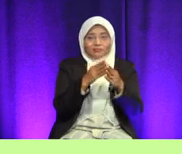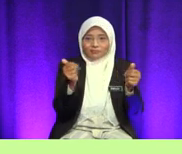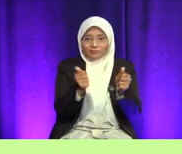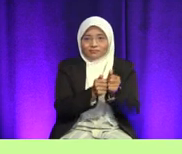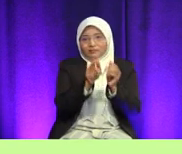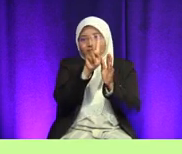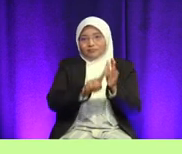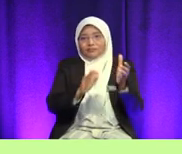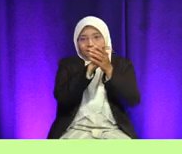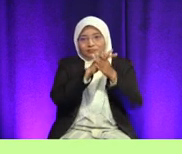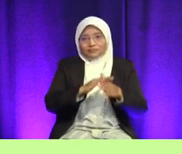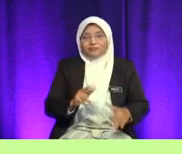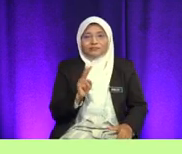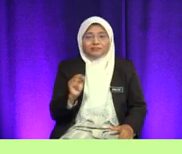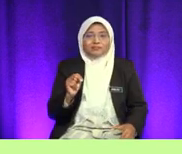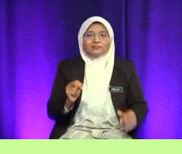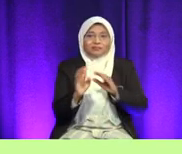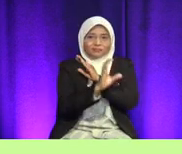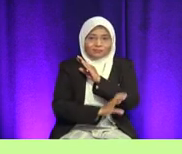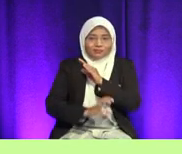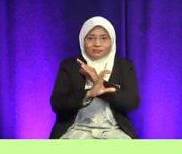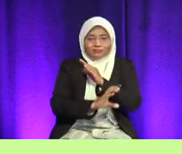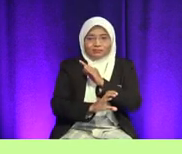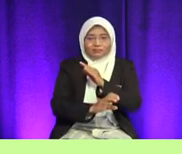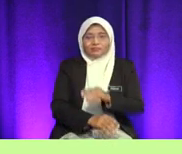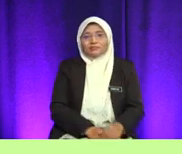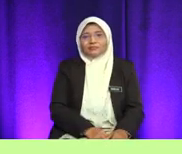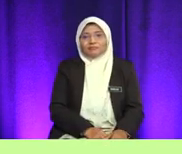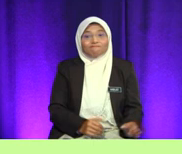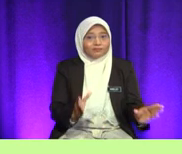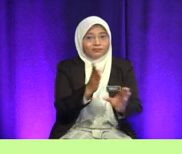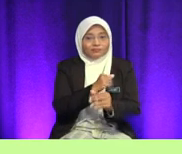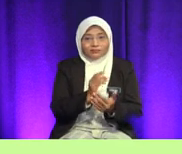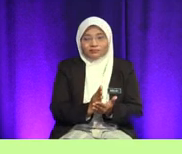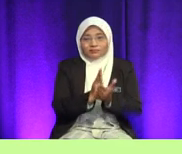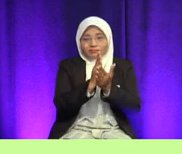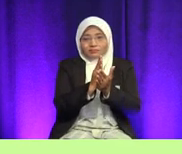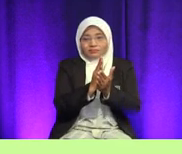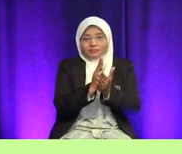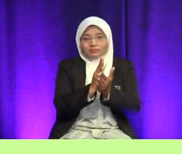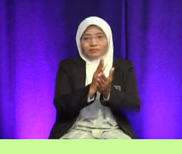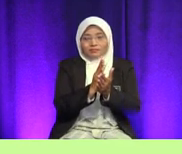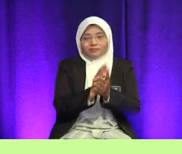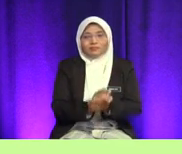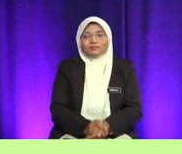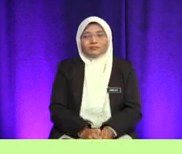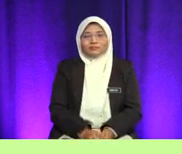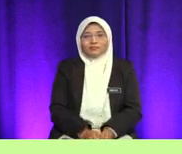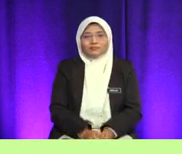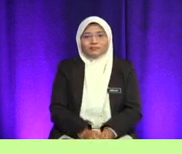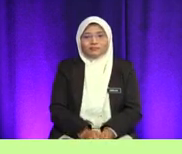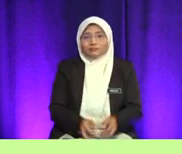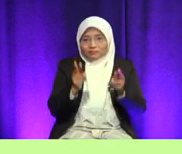Hal ini karena dapat membantu pihak keselamatan menjalankan tugas oleh itu rakyat boleh